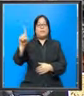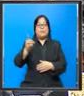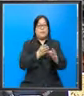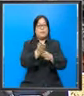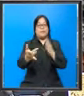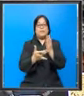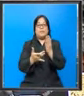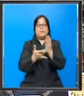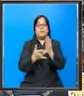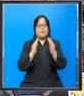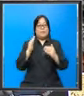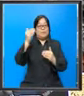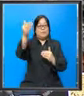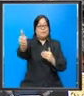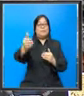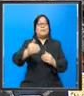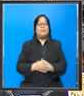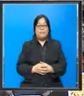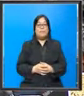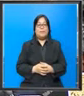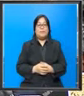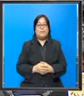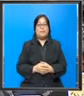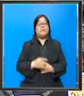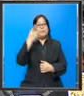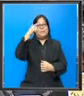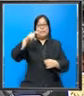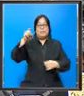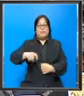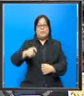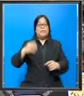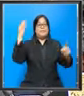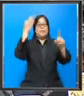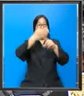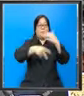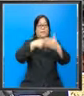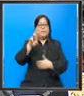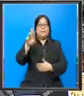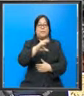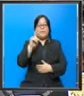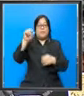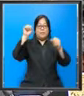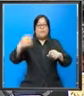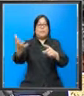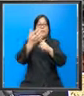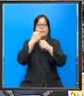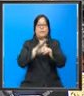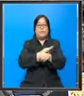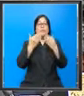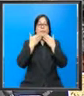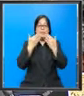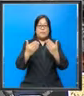dalam bidang teknologi terkena hadapan Frontier teknologi bagi memastikan matlamat programa Rendy dapat dicapai sepenuhnya